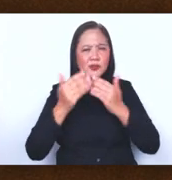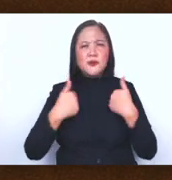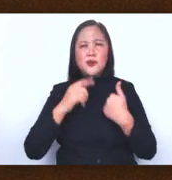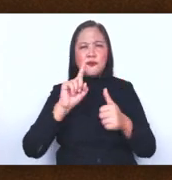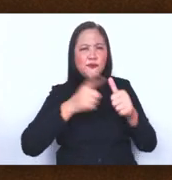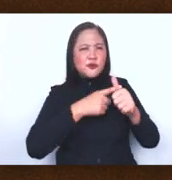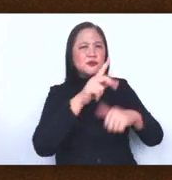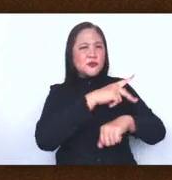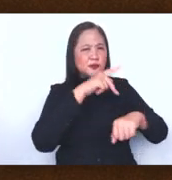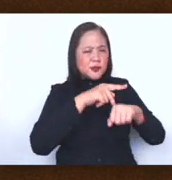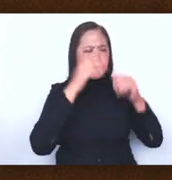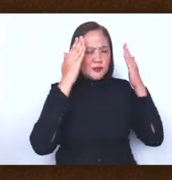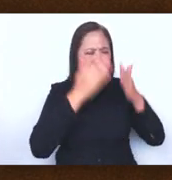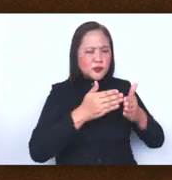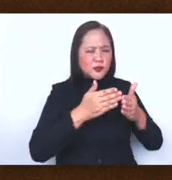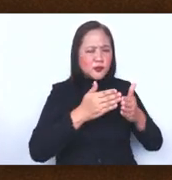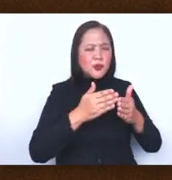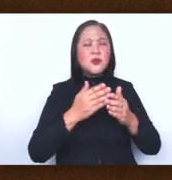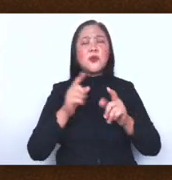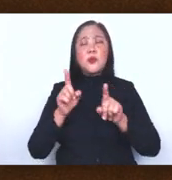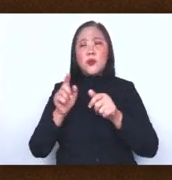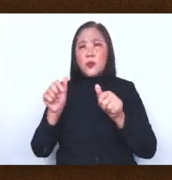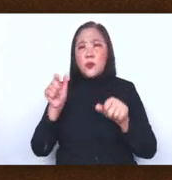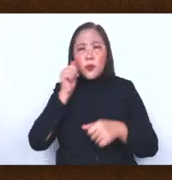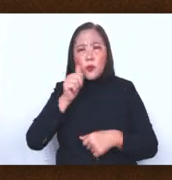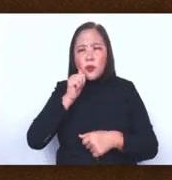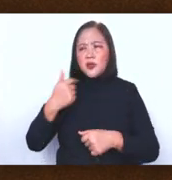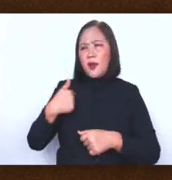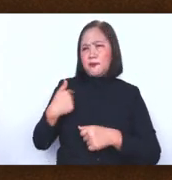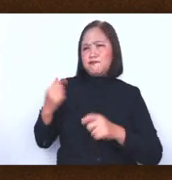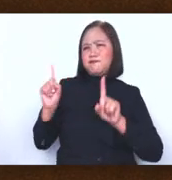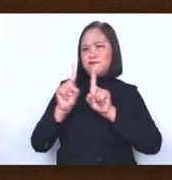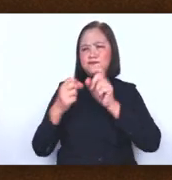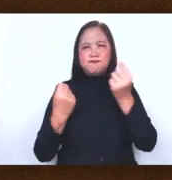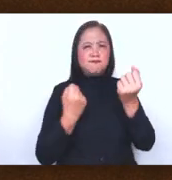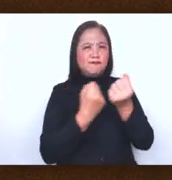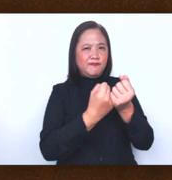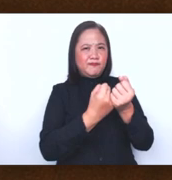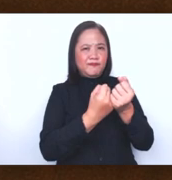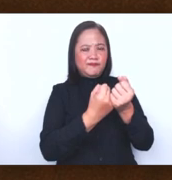ang nauuna at laging ako ang katuwang.